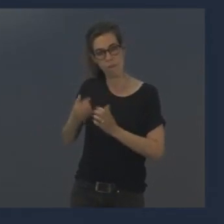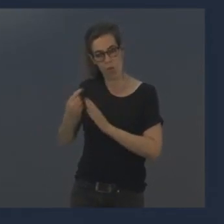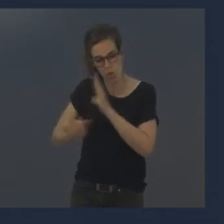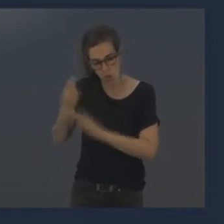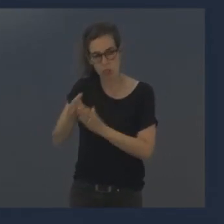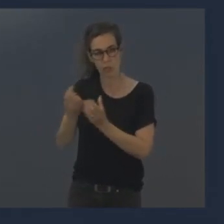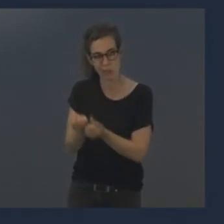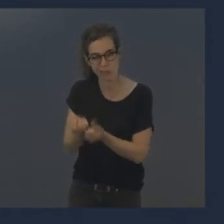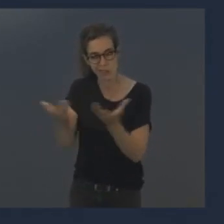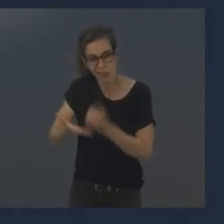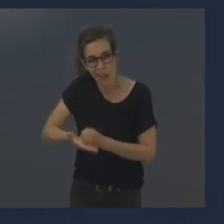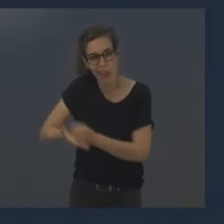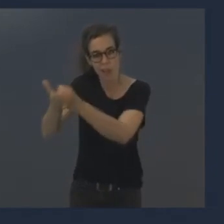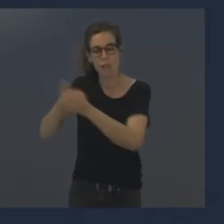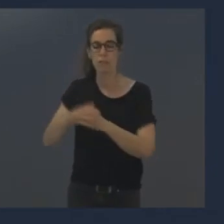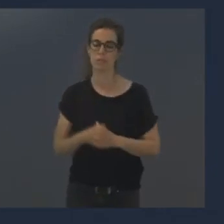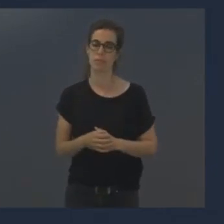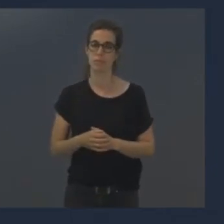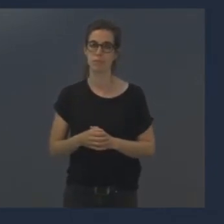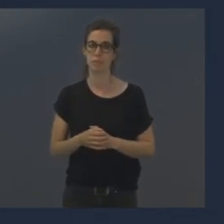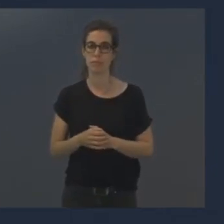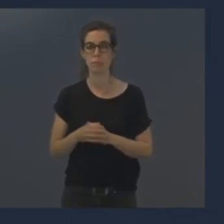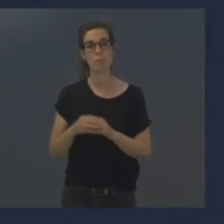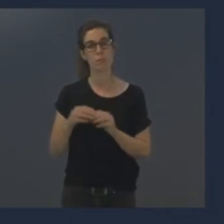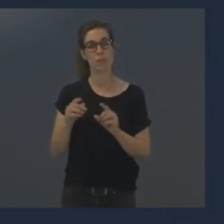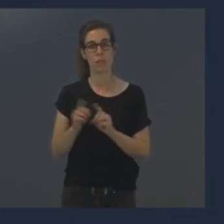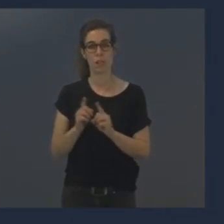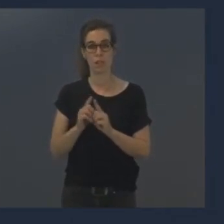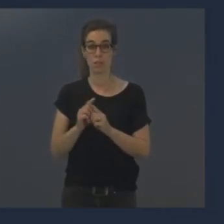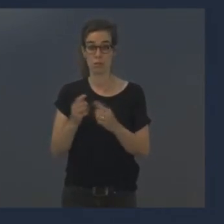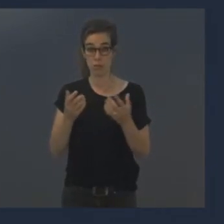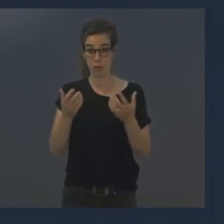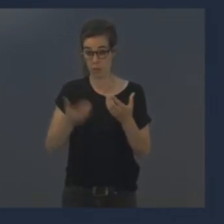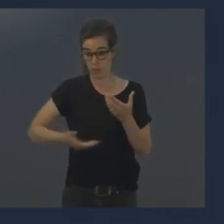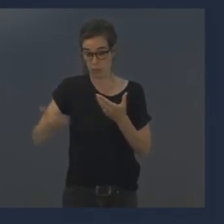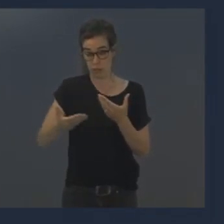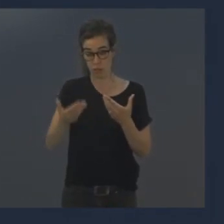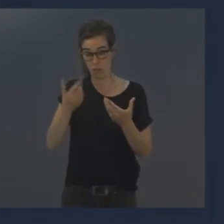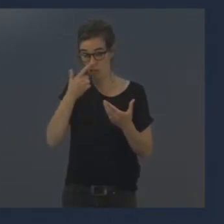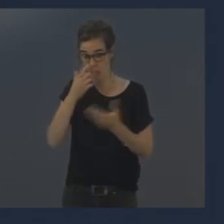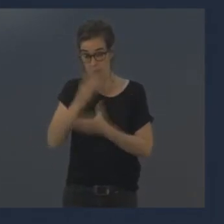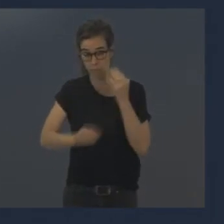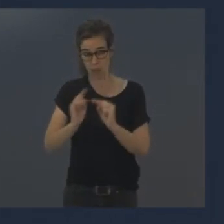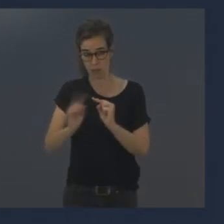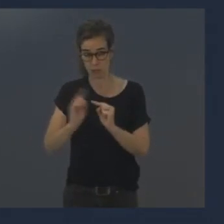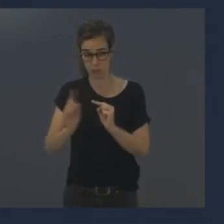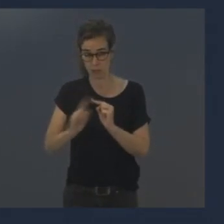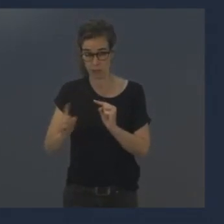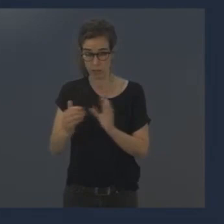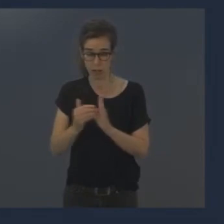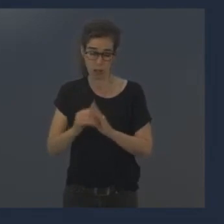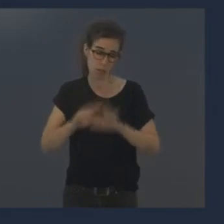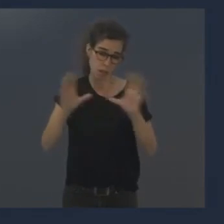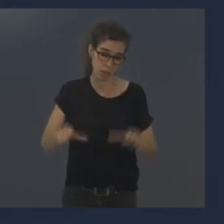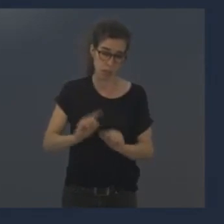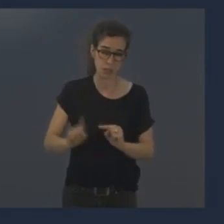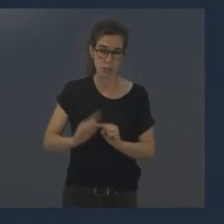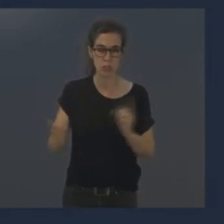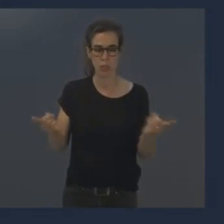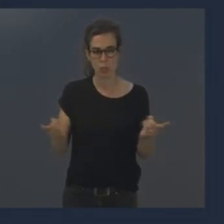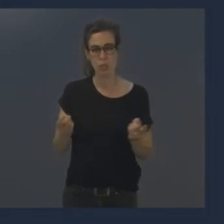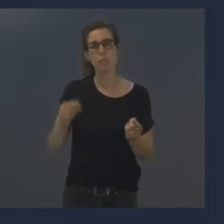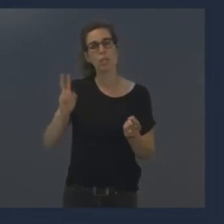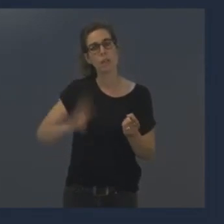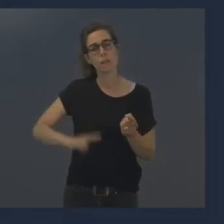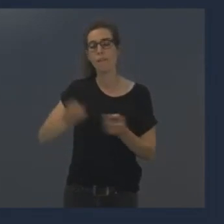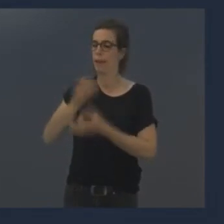abrogez l'ensemble des dispositifs en vigueur en les remplaçant par d'autres qui arriveront prochainement. Monsieur le vice-président, cette délibération donne un signal positif,